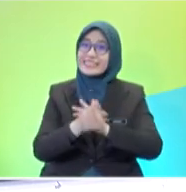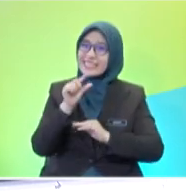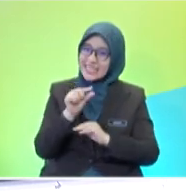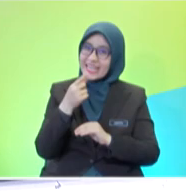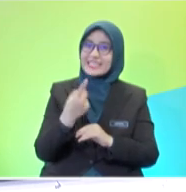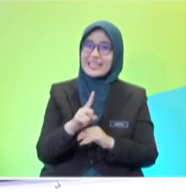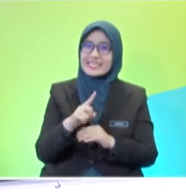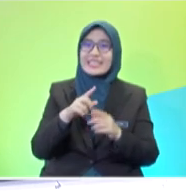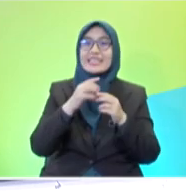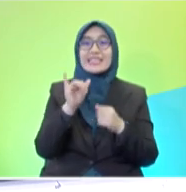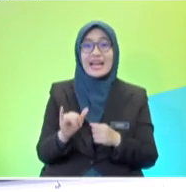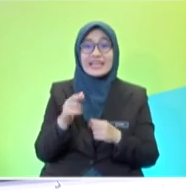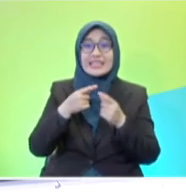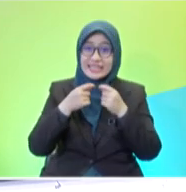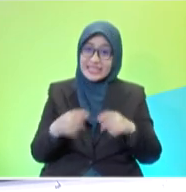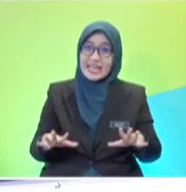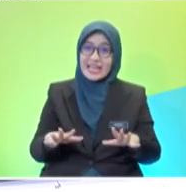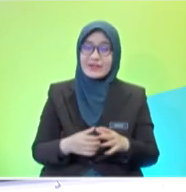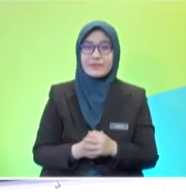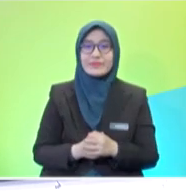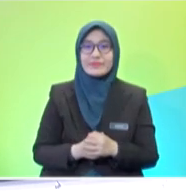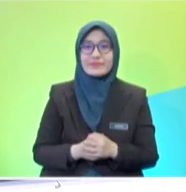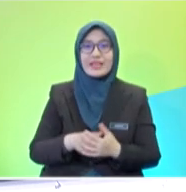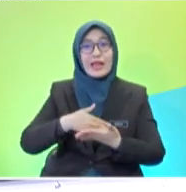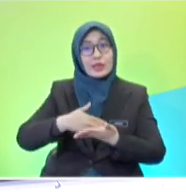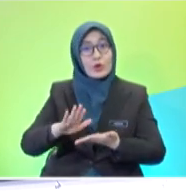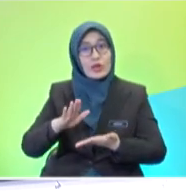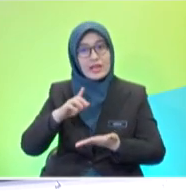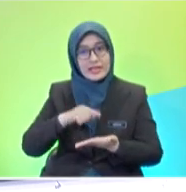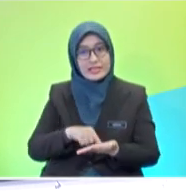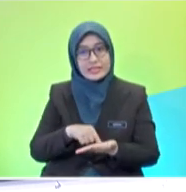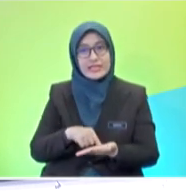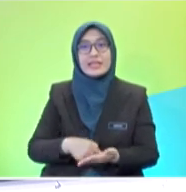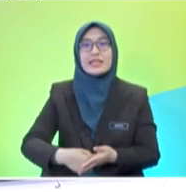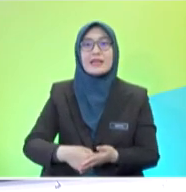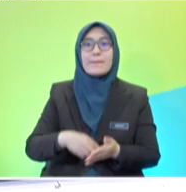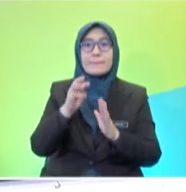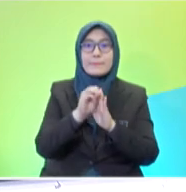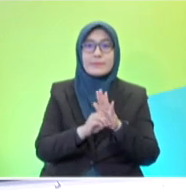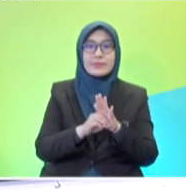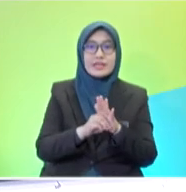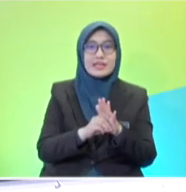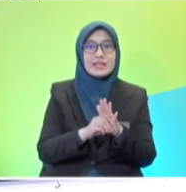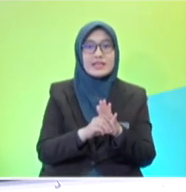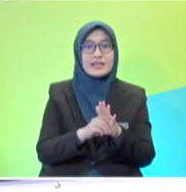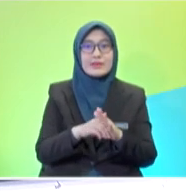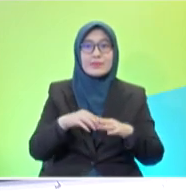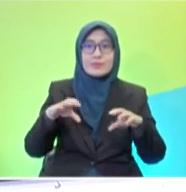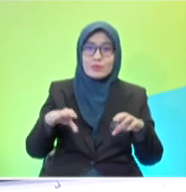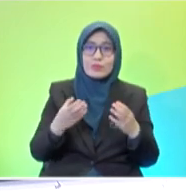dia melibatkan kita ambil kita keluarkan dan punyanya asal menjadi